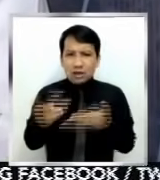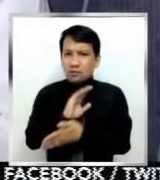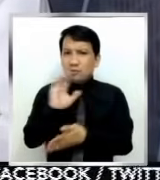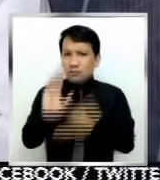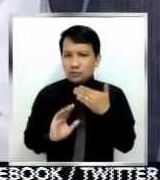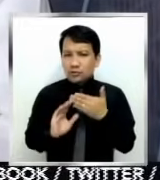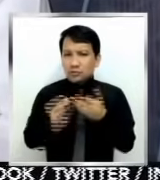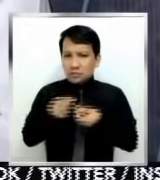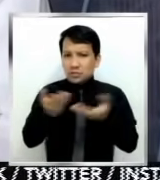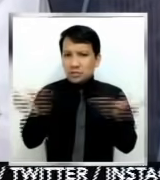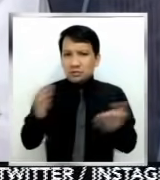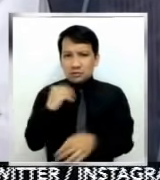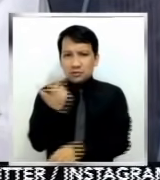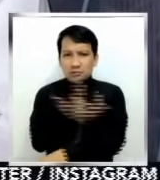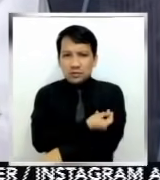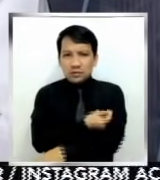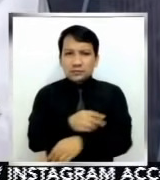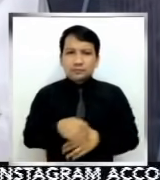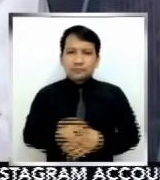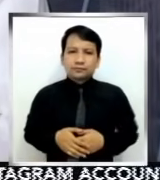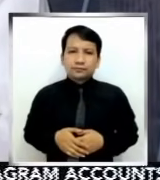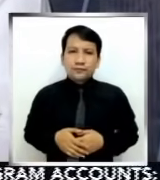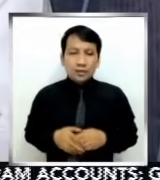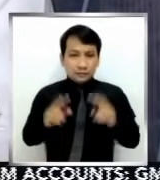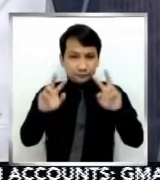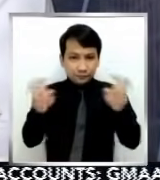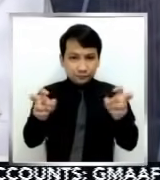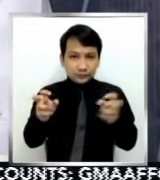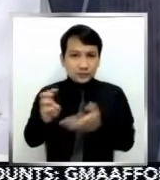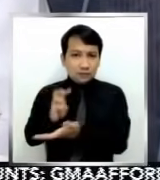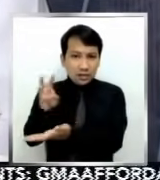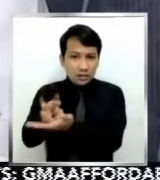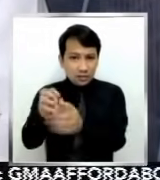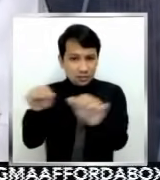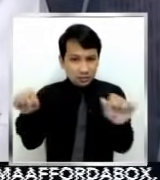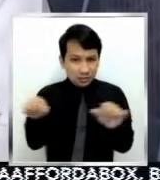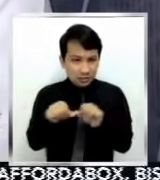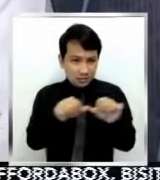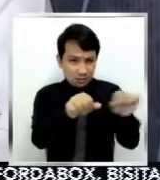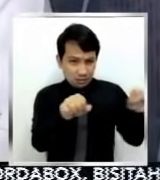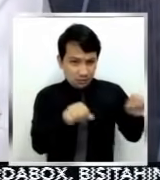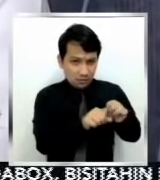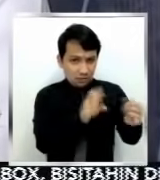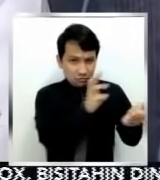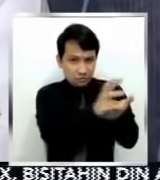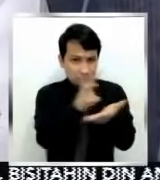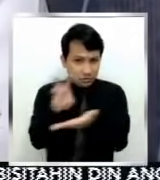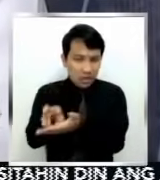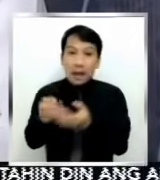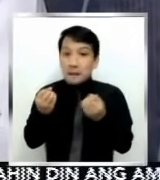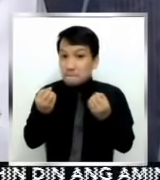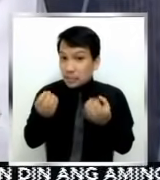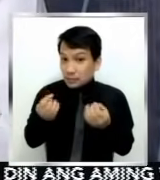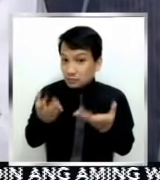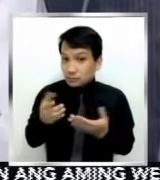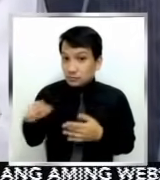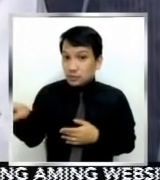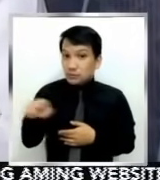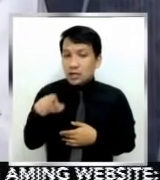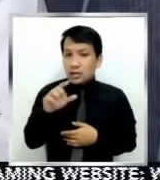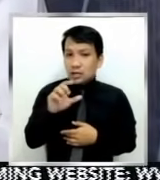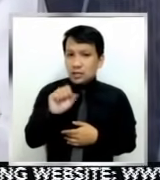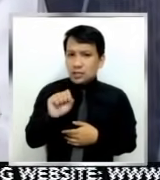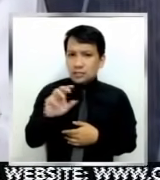undisturbed yung tatawag nating location. Kung makikita natin ngayon, marami ngayon na SM malls, Ayala